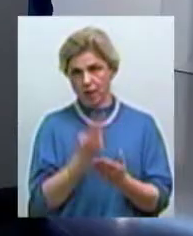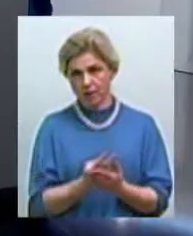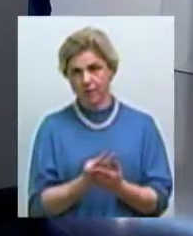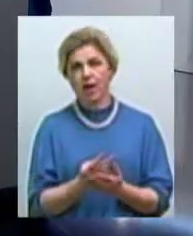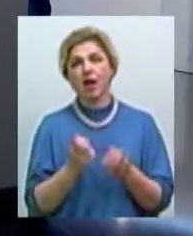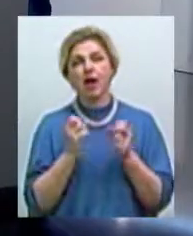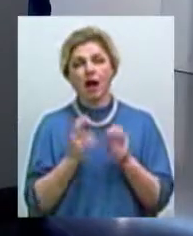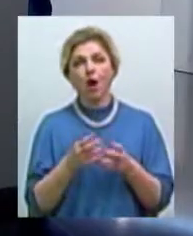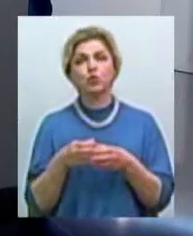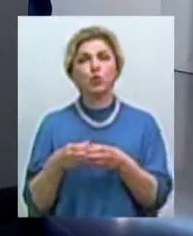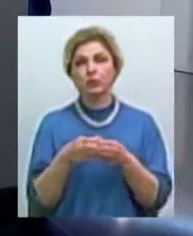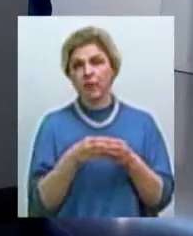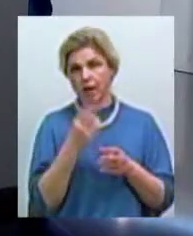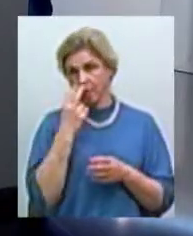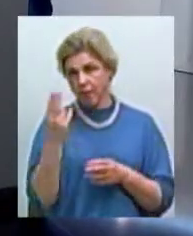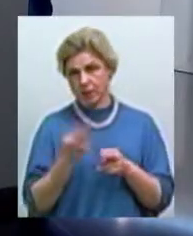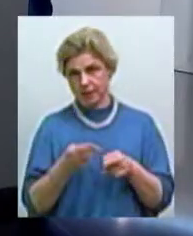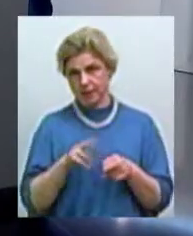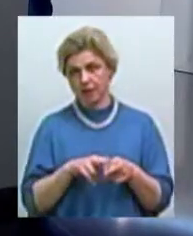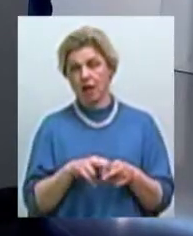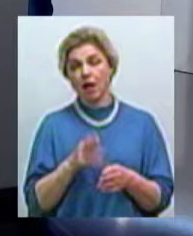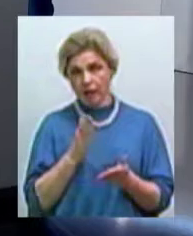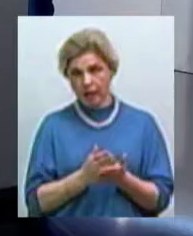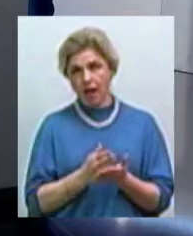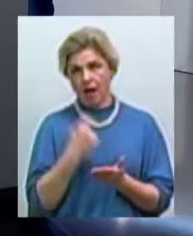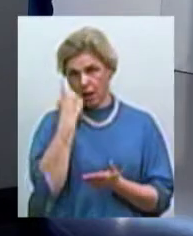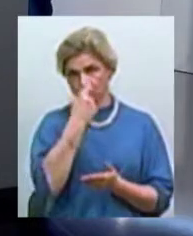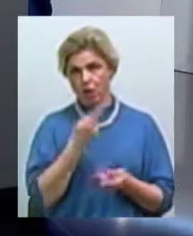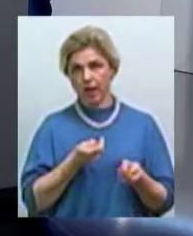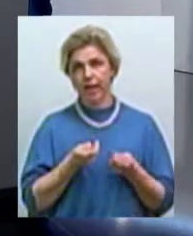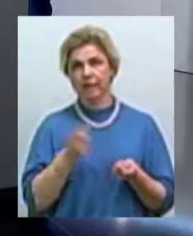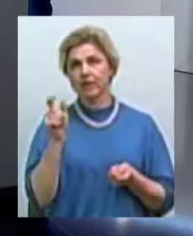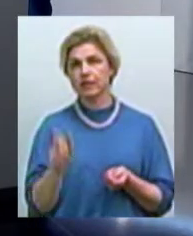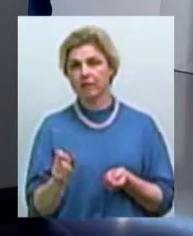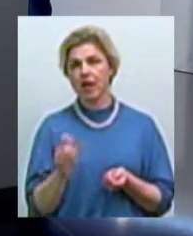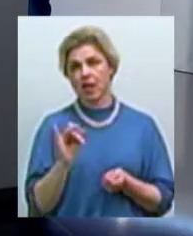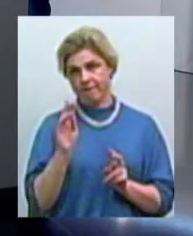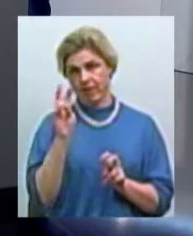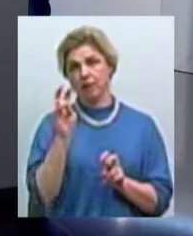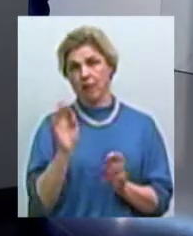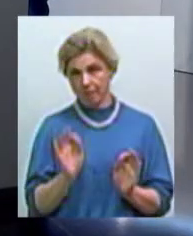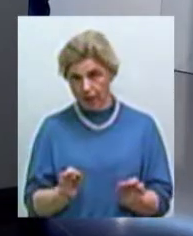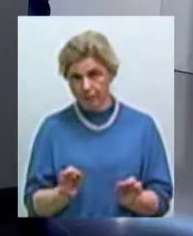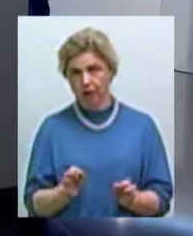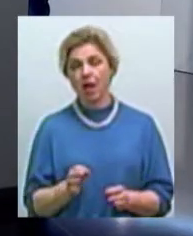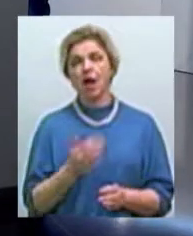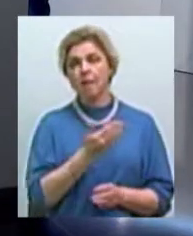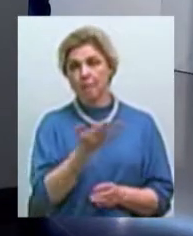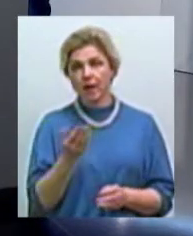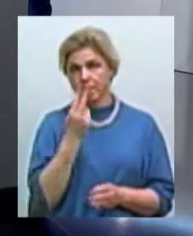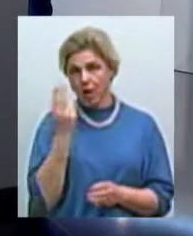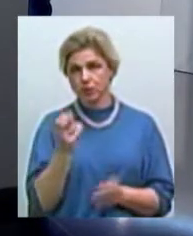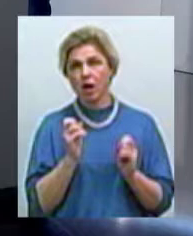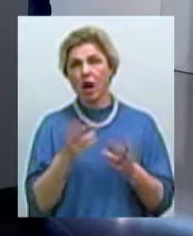як суспільство бачить це. І це вже є лицем керівництва і є лице фірми. Правильно? Ми бачимо, як